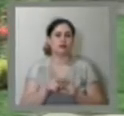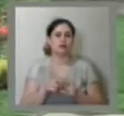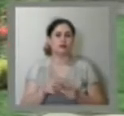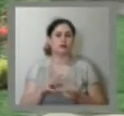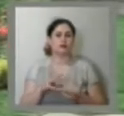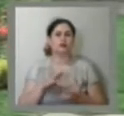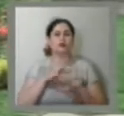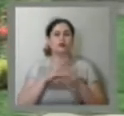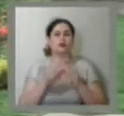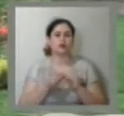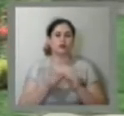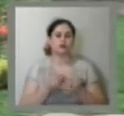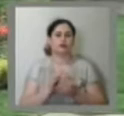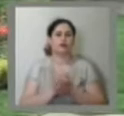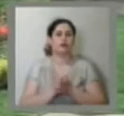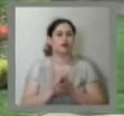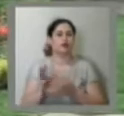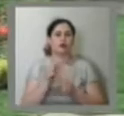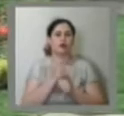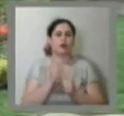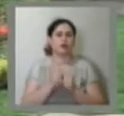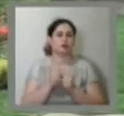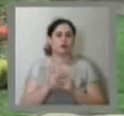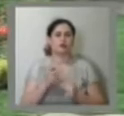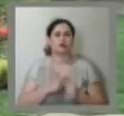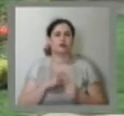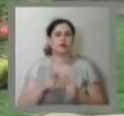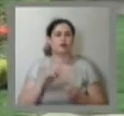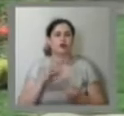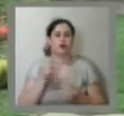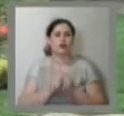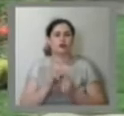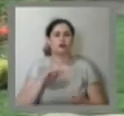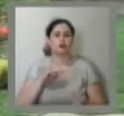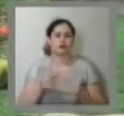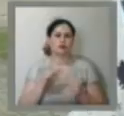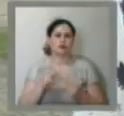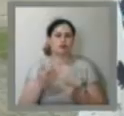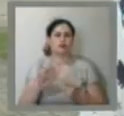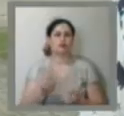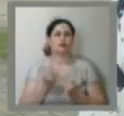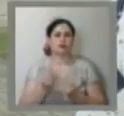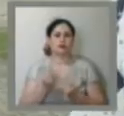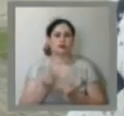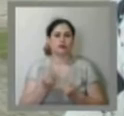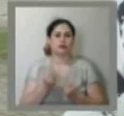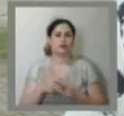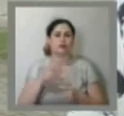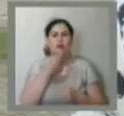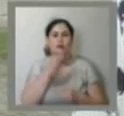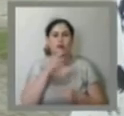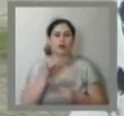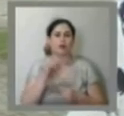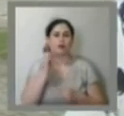що кожен за себе не стоїть. Кожен друг за кожного тримається. Дідусь Микола та бабуся